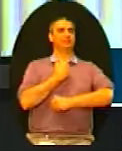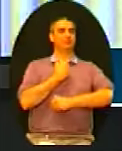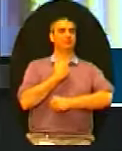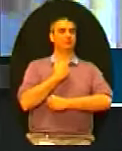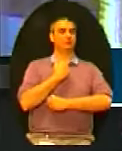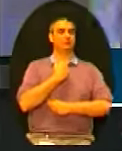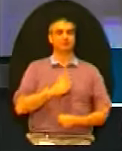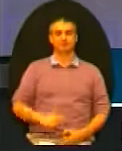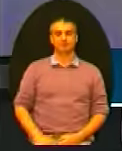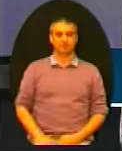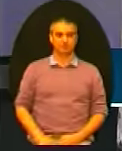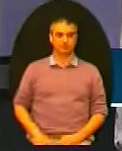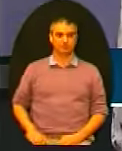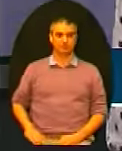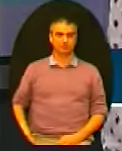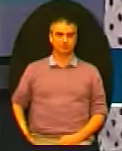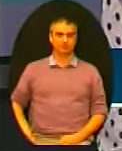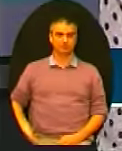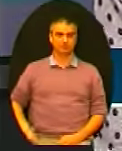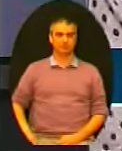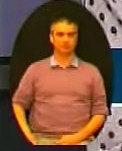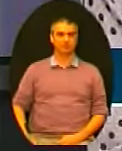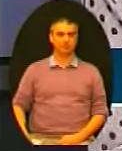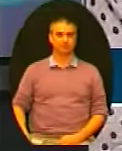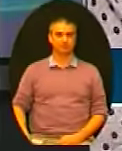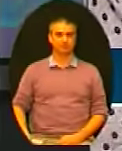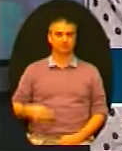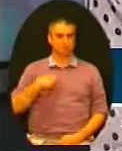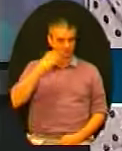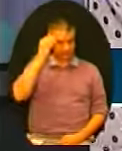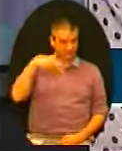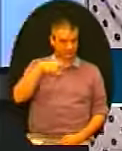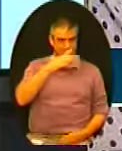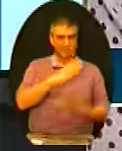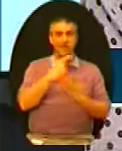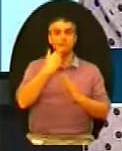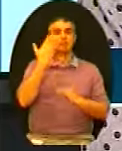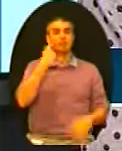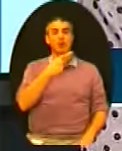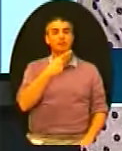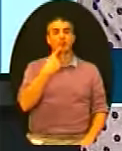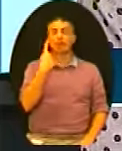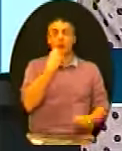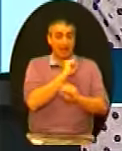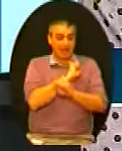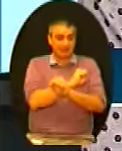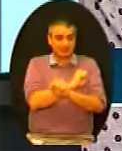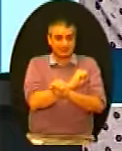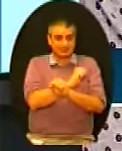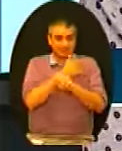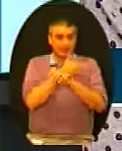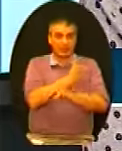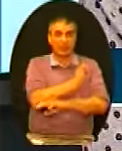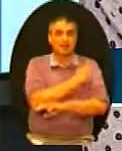דבר. אני רוצה שוב להזכיר, אמרתי את זה קודם, כל אסיר